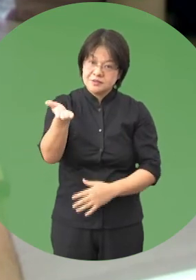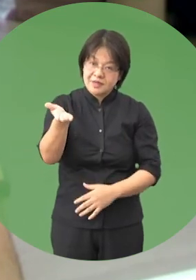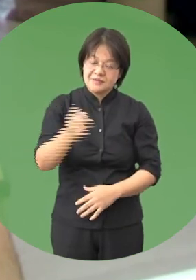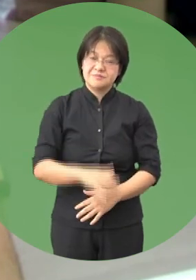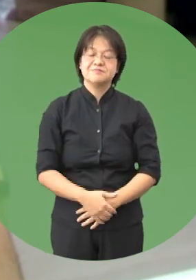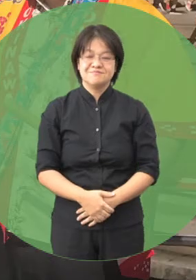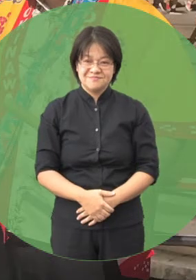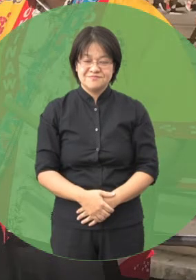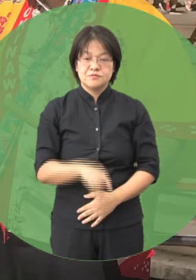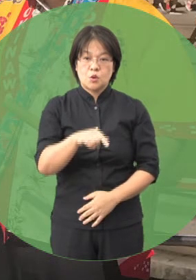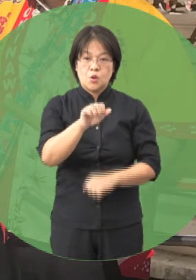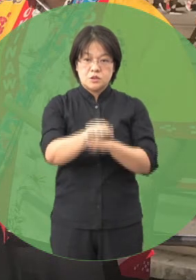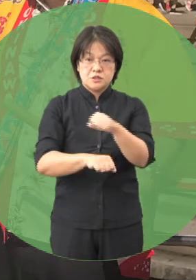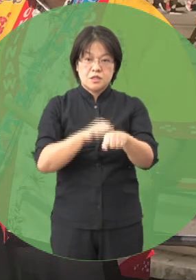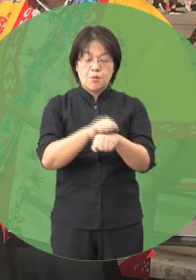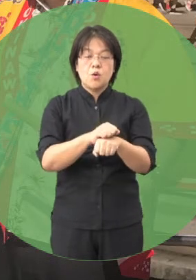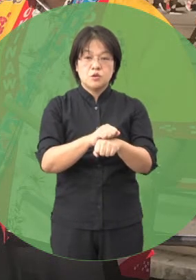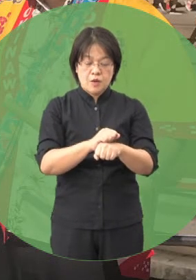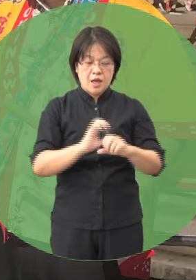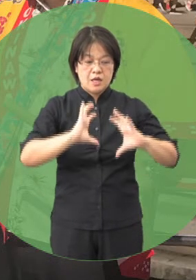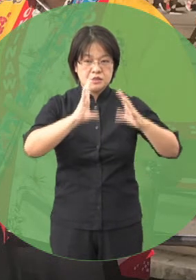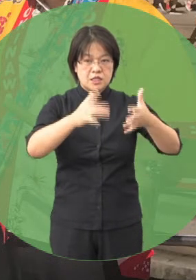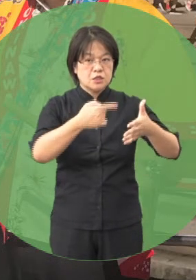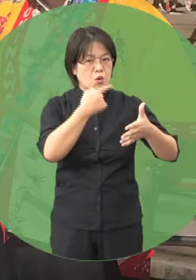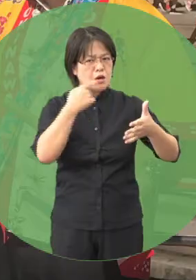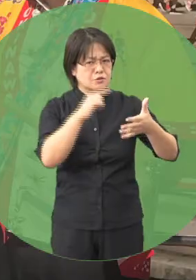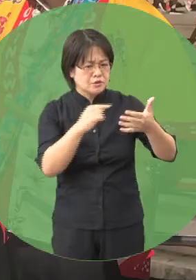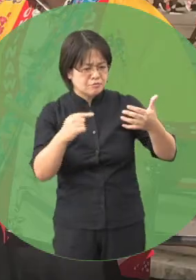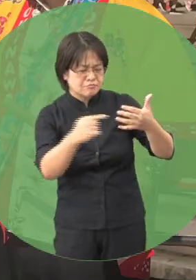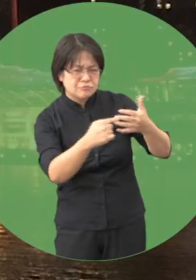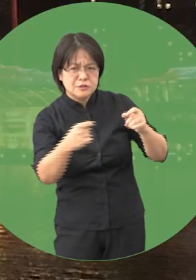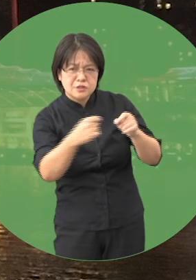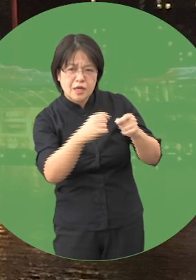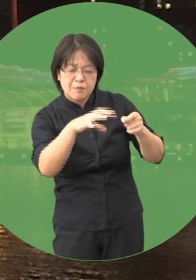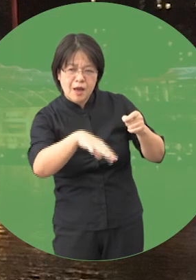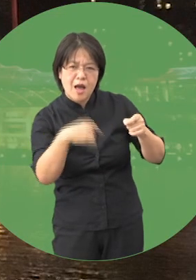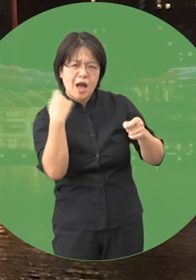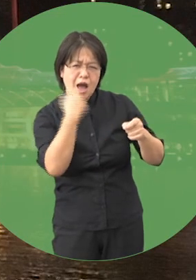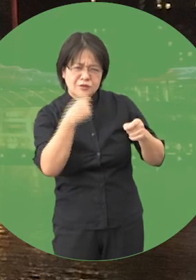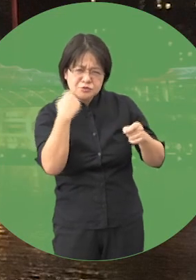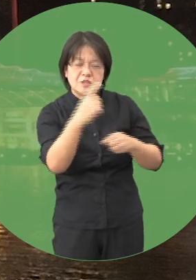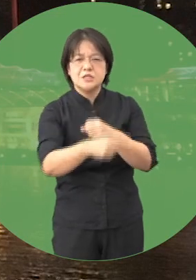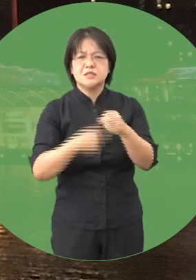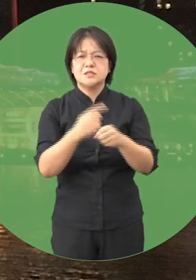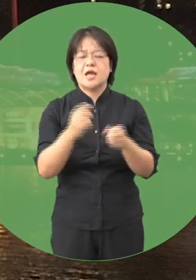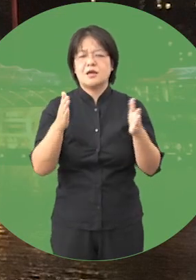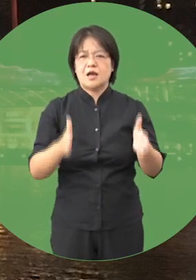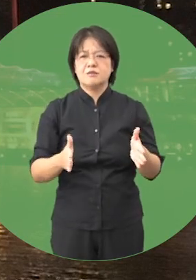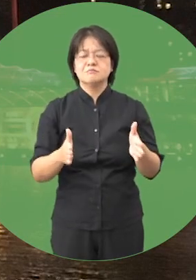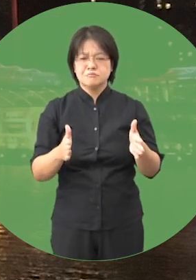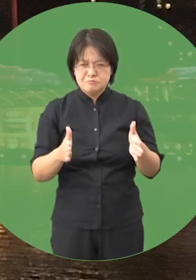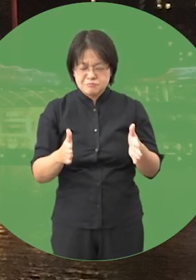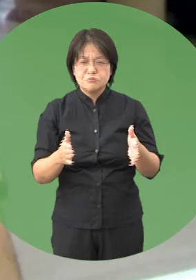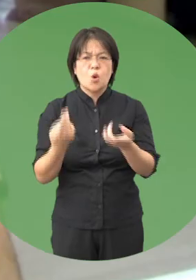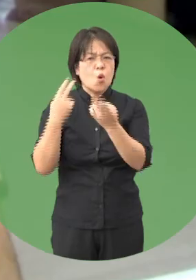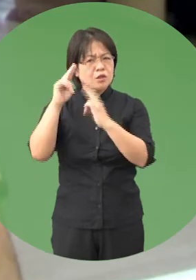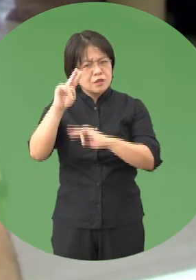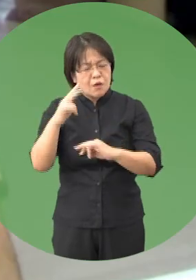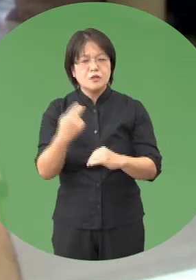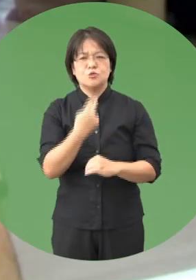シンガポールは赤道直下にある市年中常夏の国です夏の気候も沖縄と言っていますよ